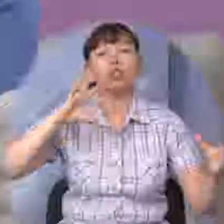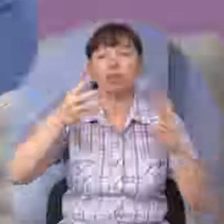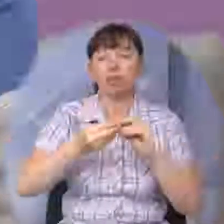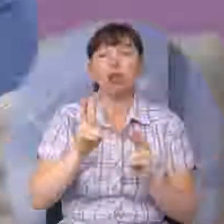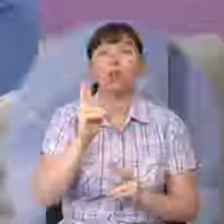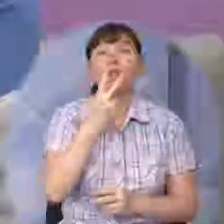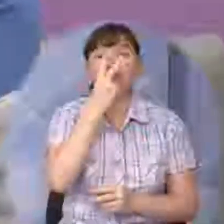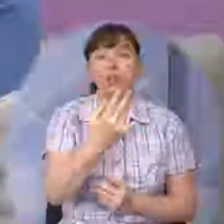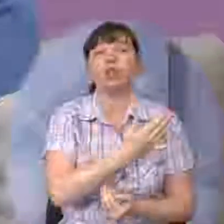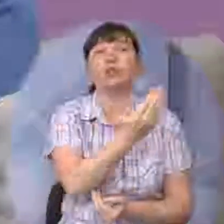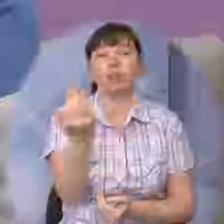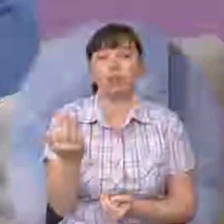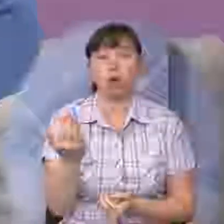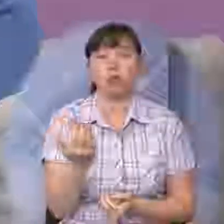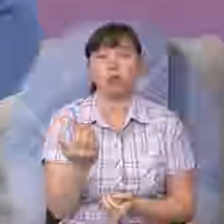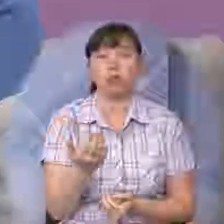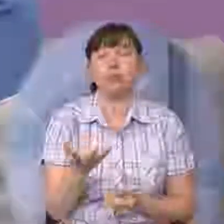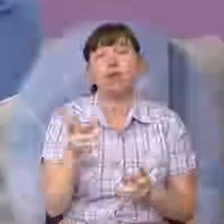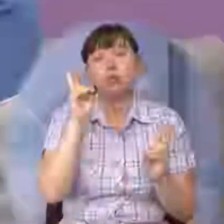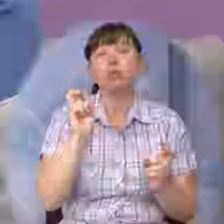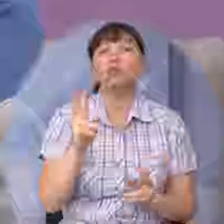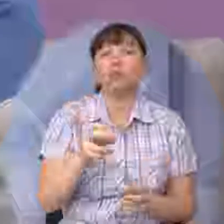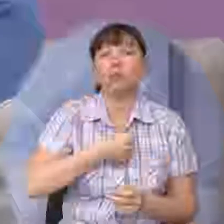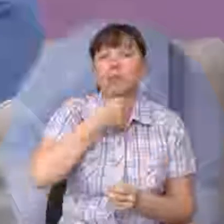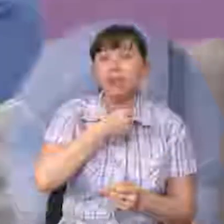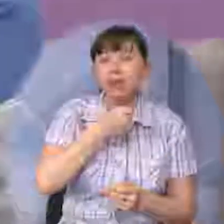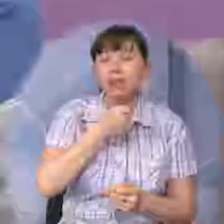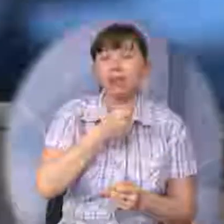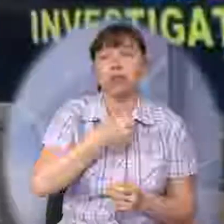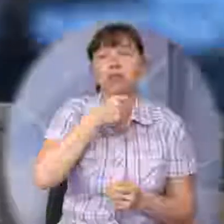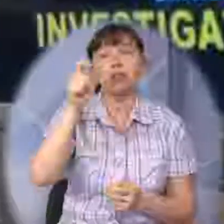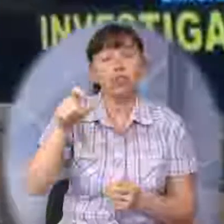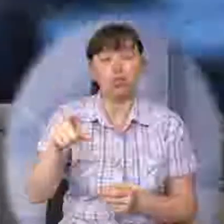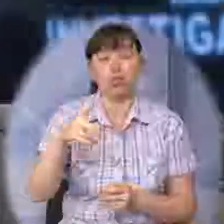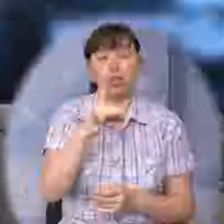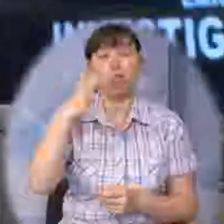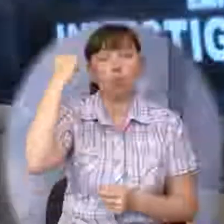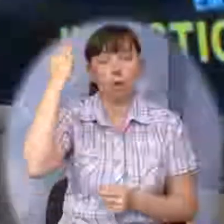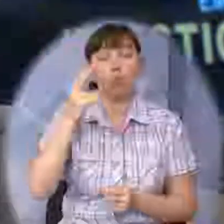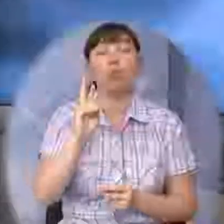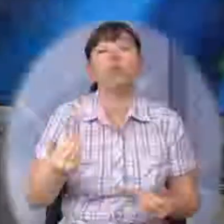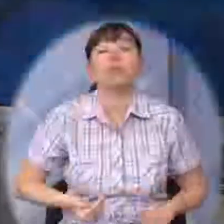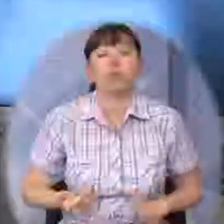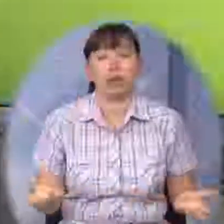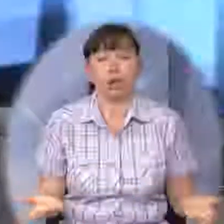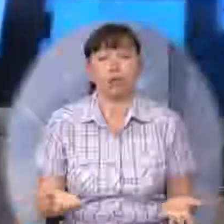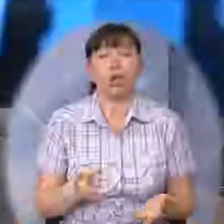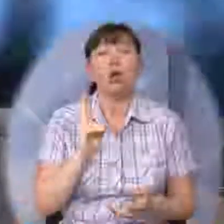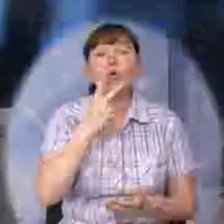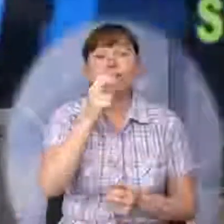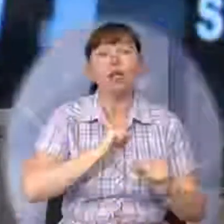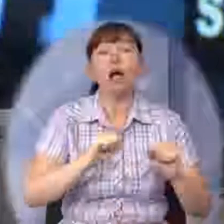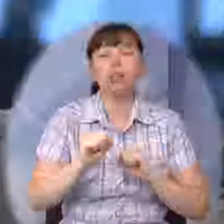general, cum vedeți dumneavoastră, cum își duc bătrânețele vârstnicii din Republica Moldova? Domnule primar, cum